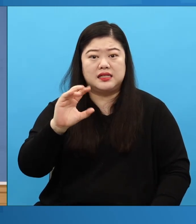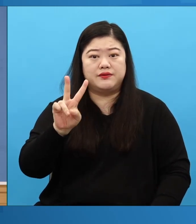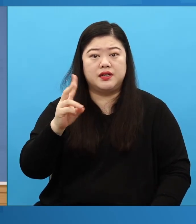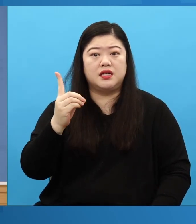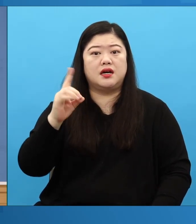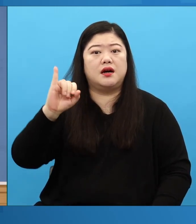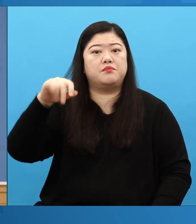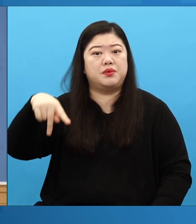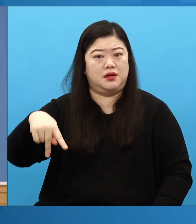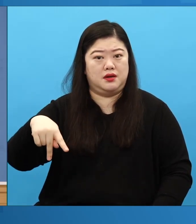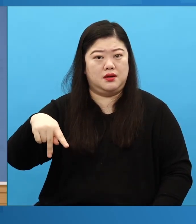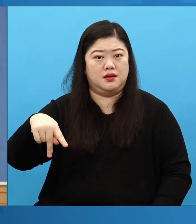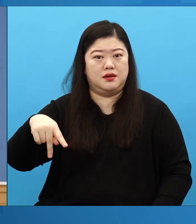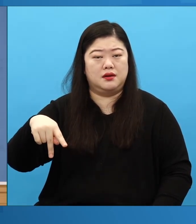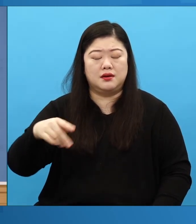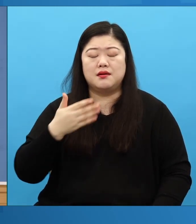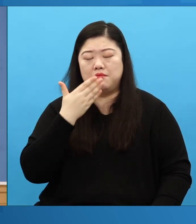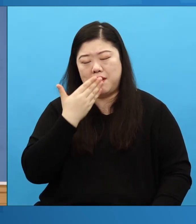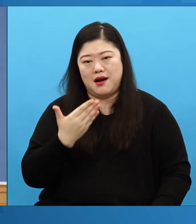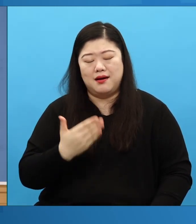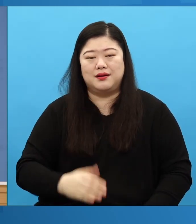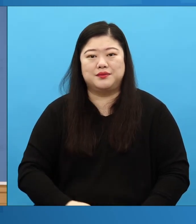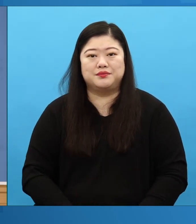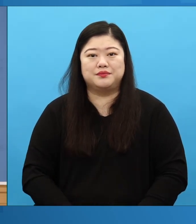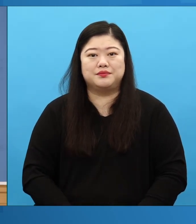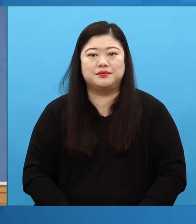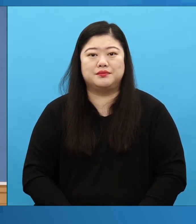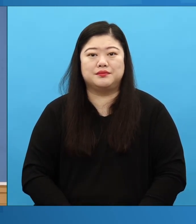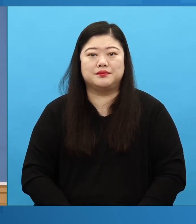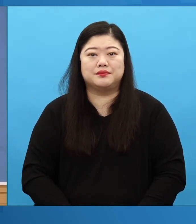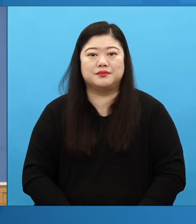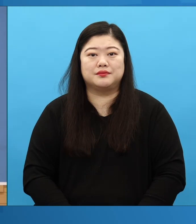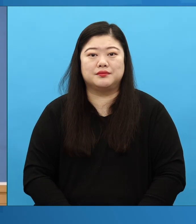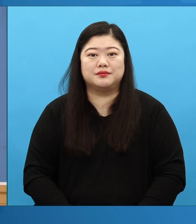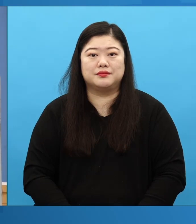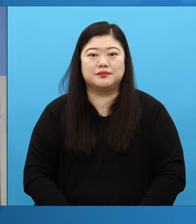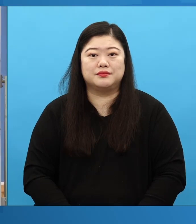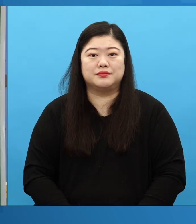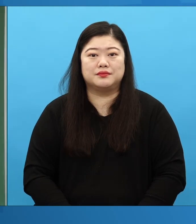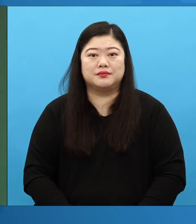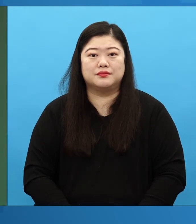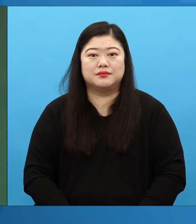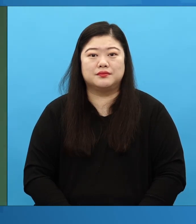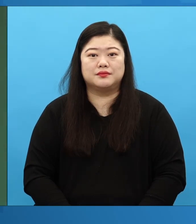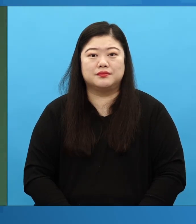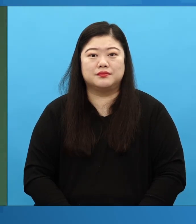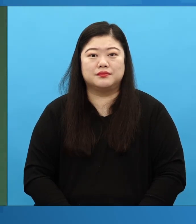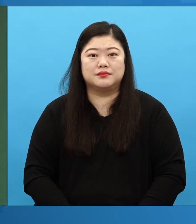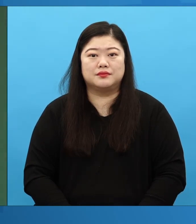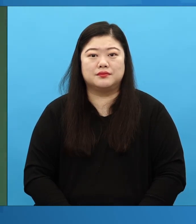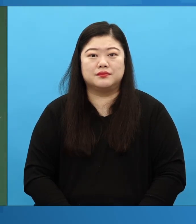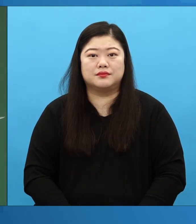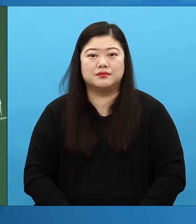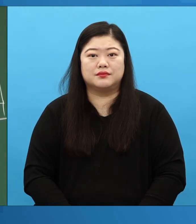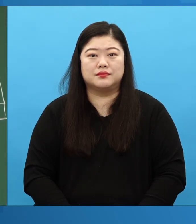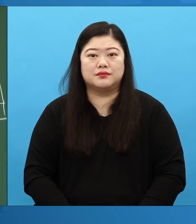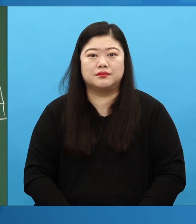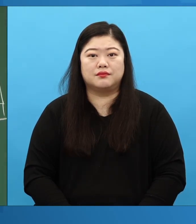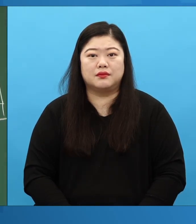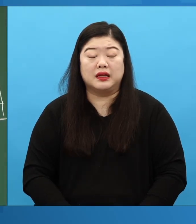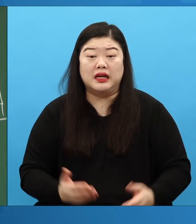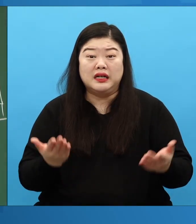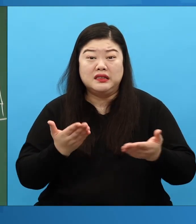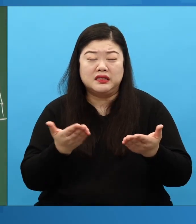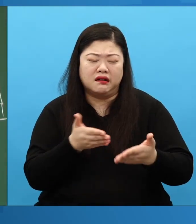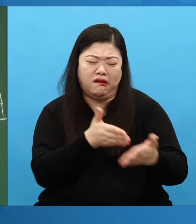things. 틀림없이 저렇게 만들 수 있어요. Absolutely, this can happen. 그러니까 뭐가 우리가 자꾸 안 되는 걸 열심히 하면 손해죠. And